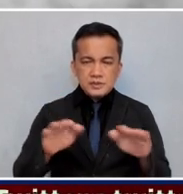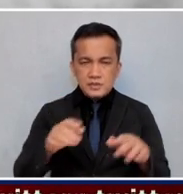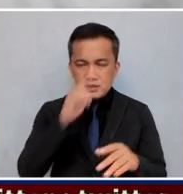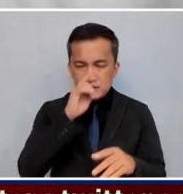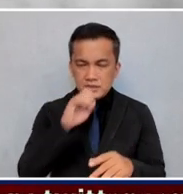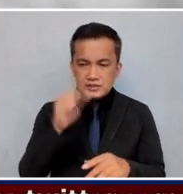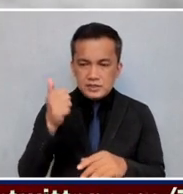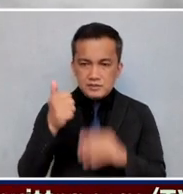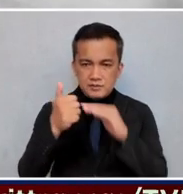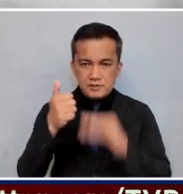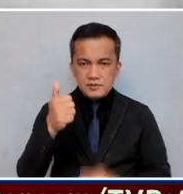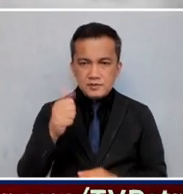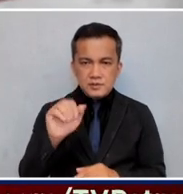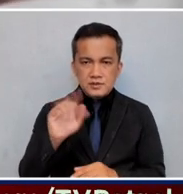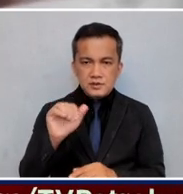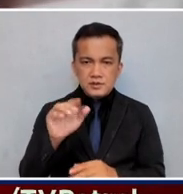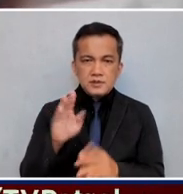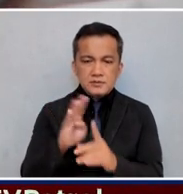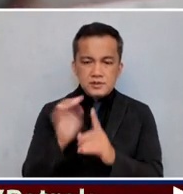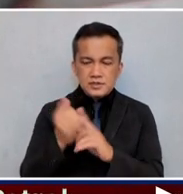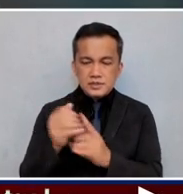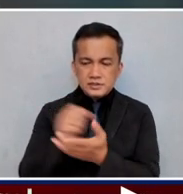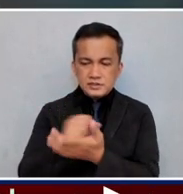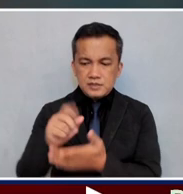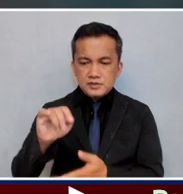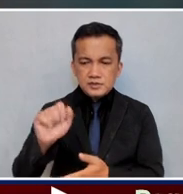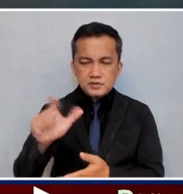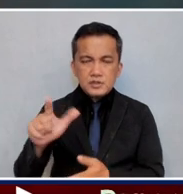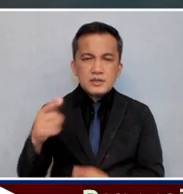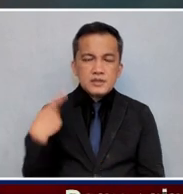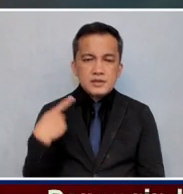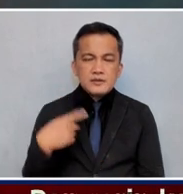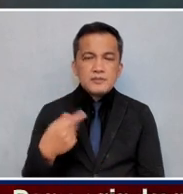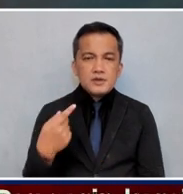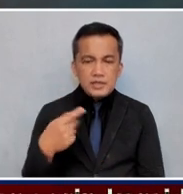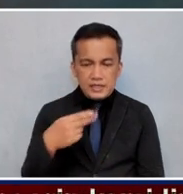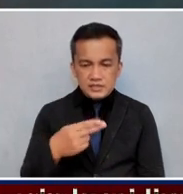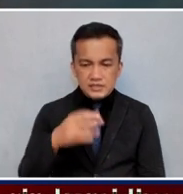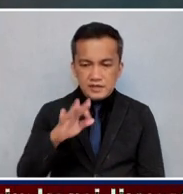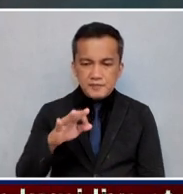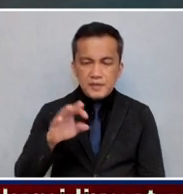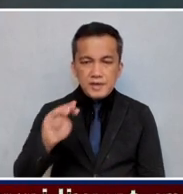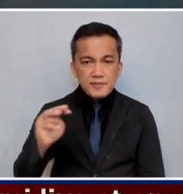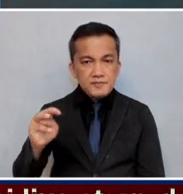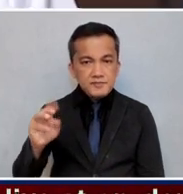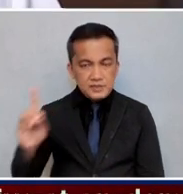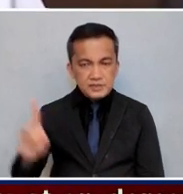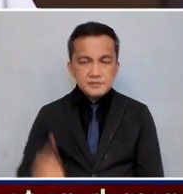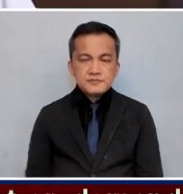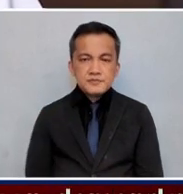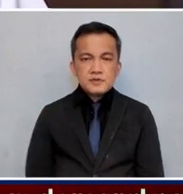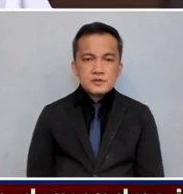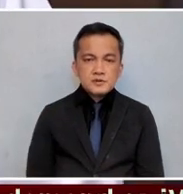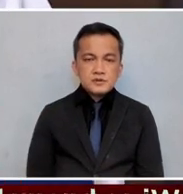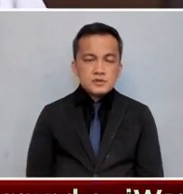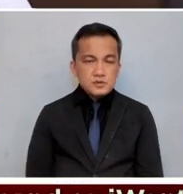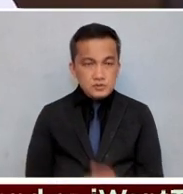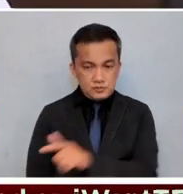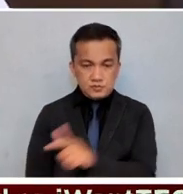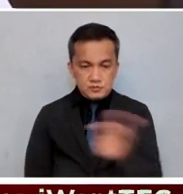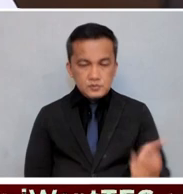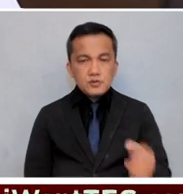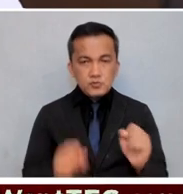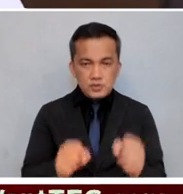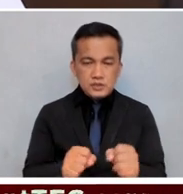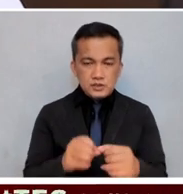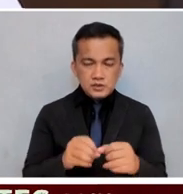sa 15 barangay sa San Pascual ang may HFMD. Pwede po itong kumalat po sa pamamagitan po ng contact